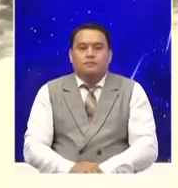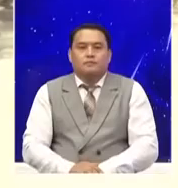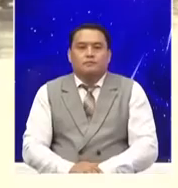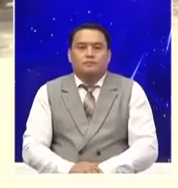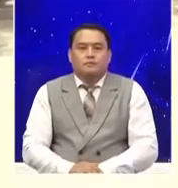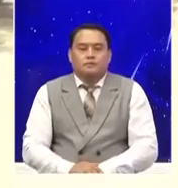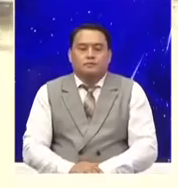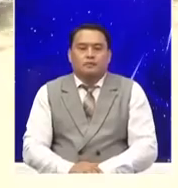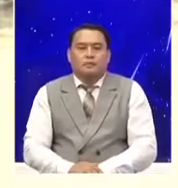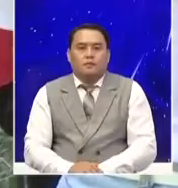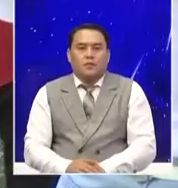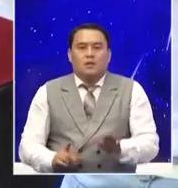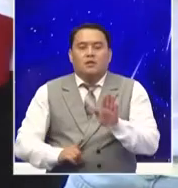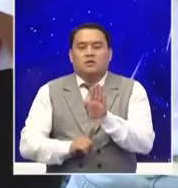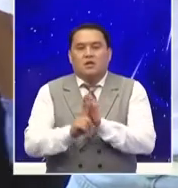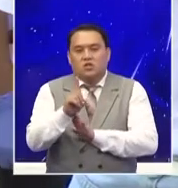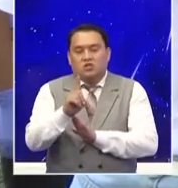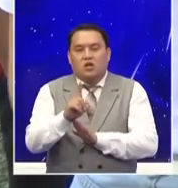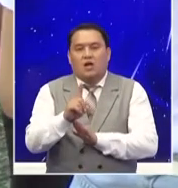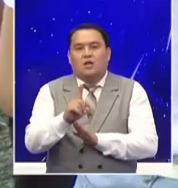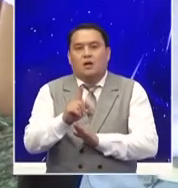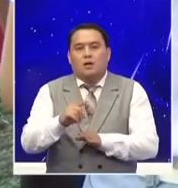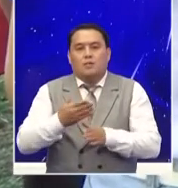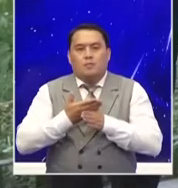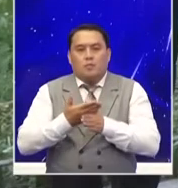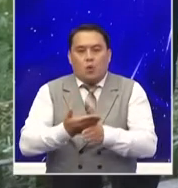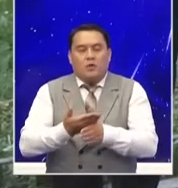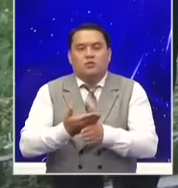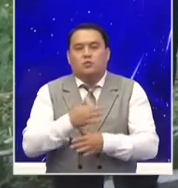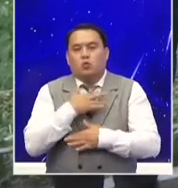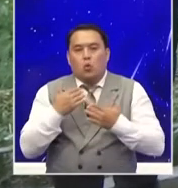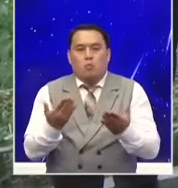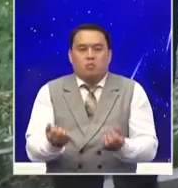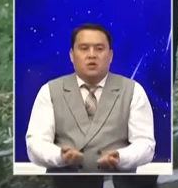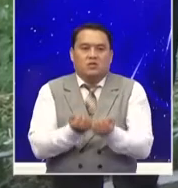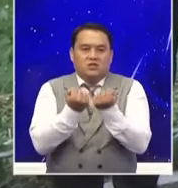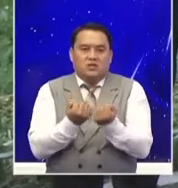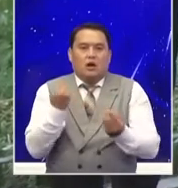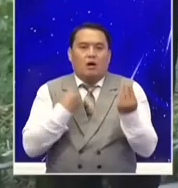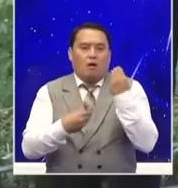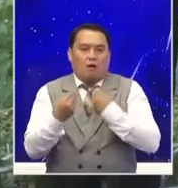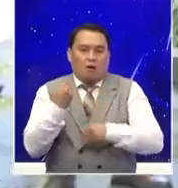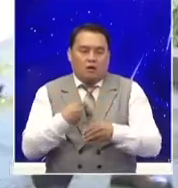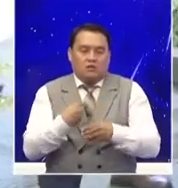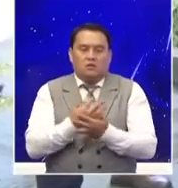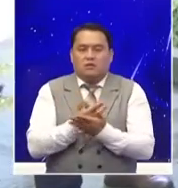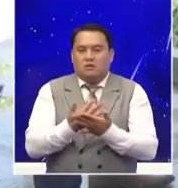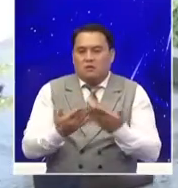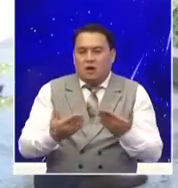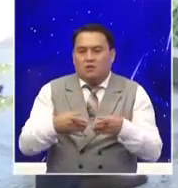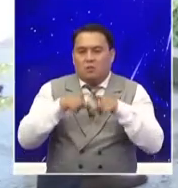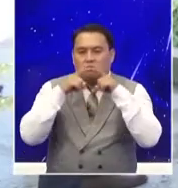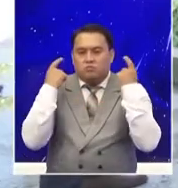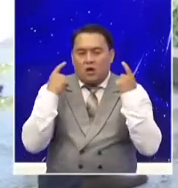начала пандемии, благодаря обществу Красного полумесяца и меценатам, множество семей получили поддержку в виде одежды, канцтоваров, многоразовых масок